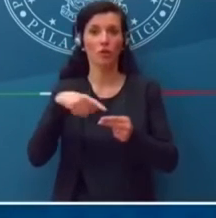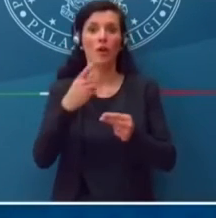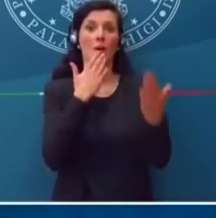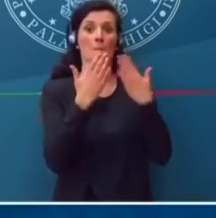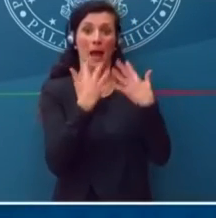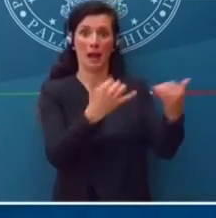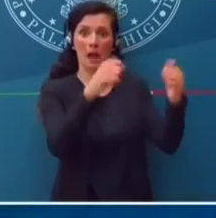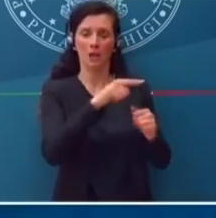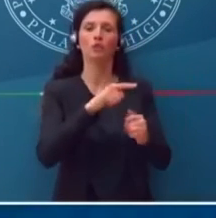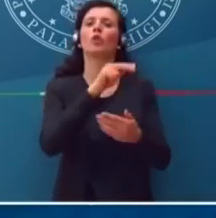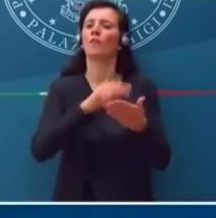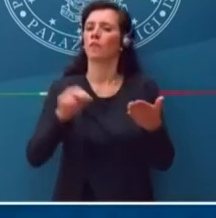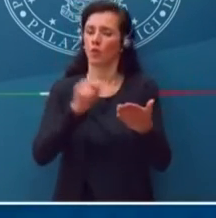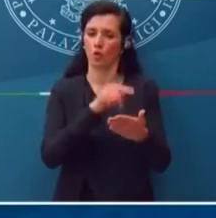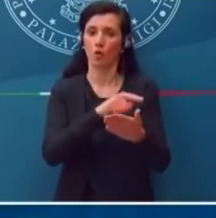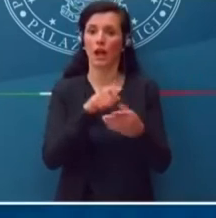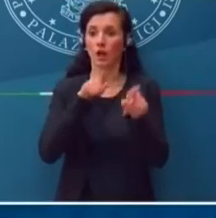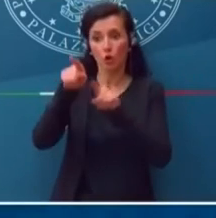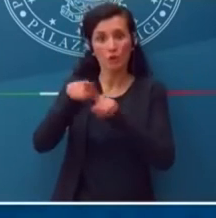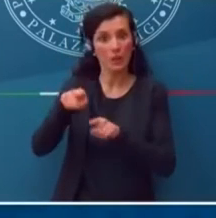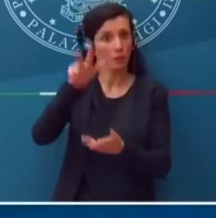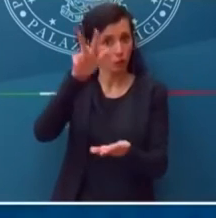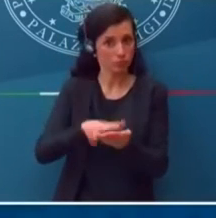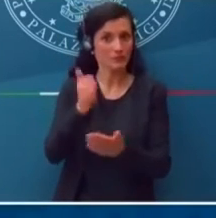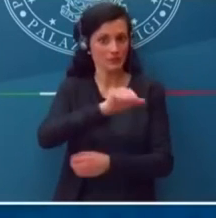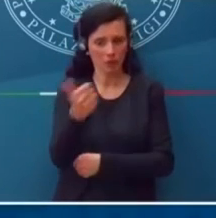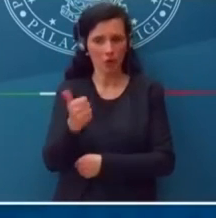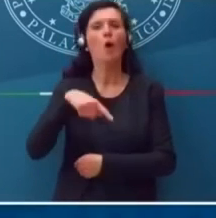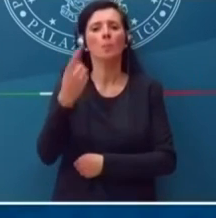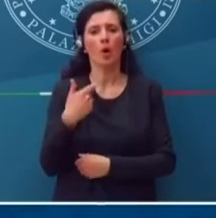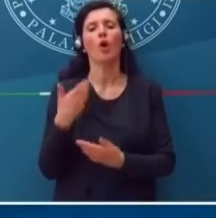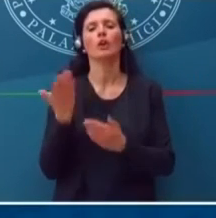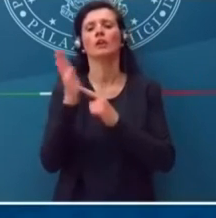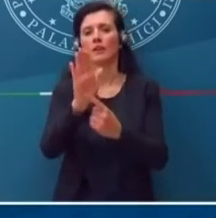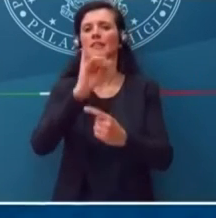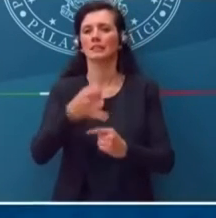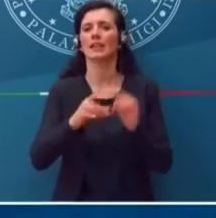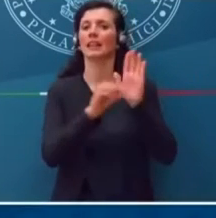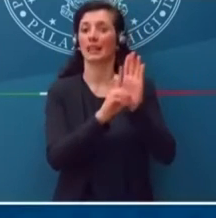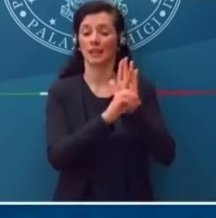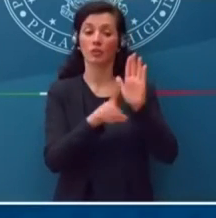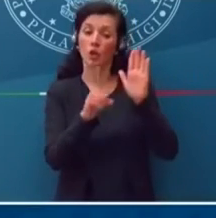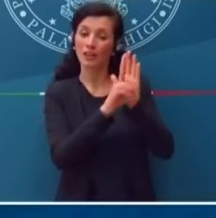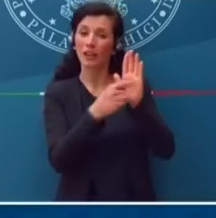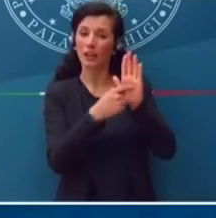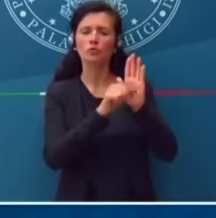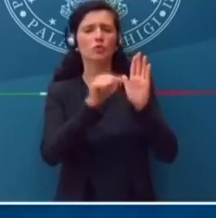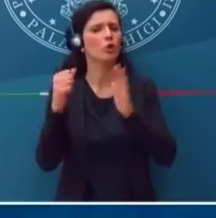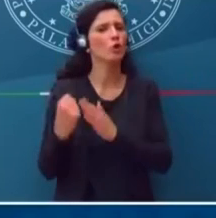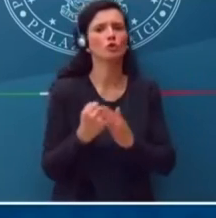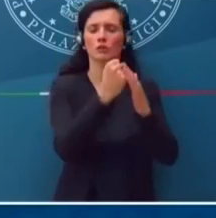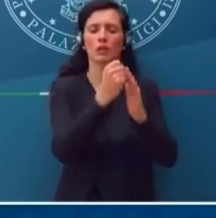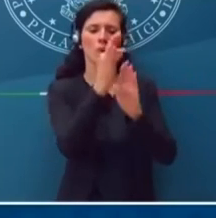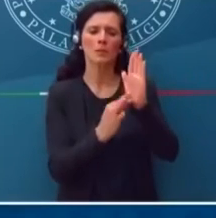lo scostamento e poi presenteremo il decreto. Il decreto conterrà solo sostegni o misure economiche per